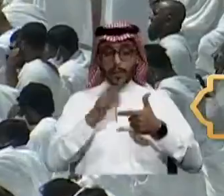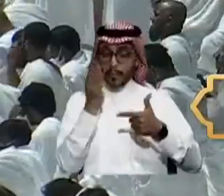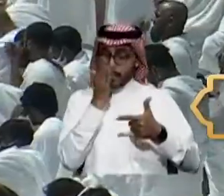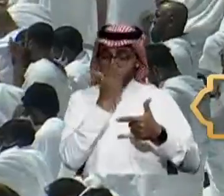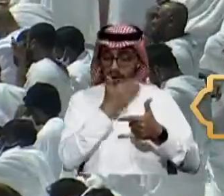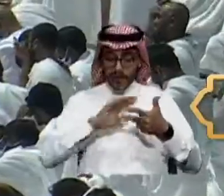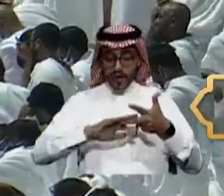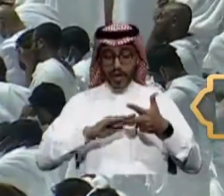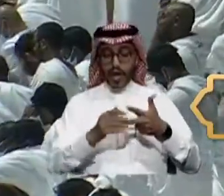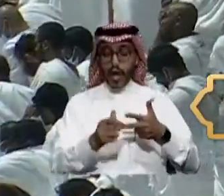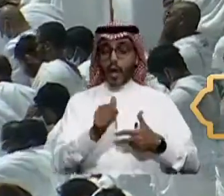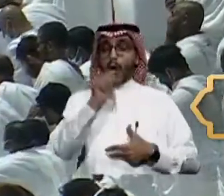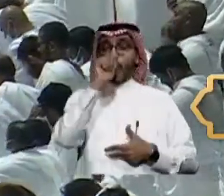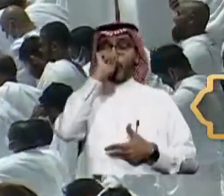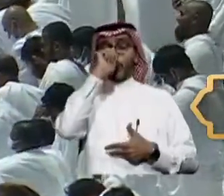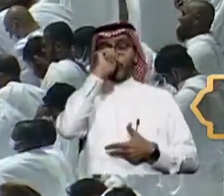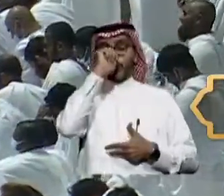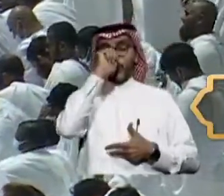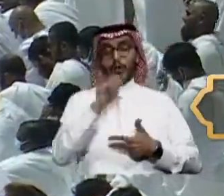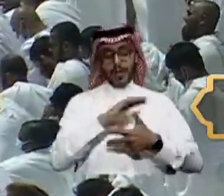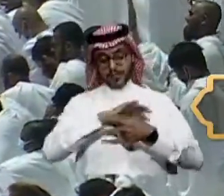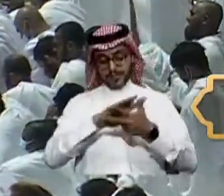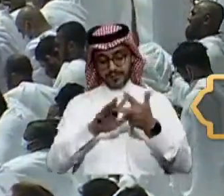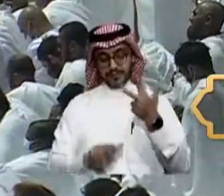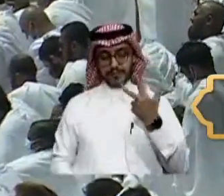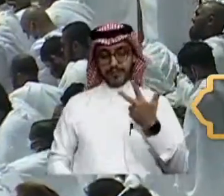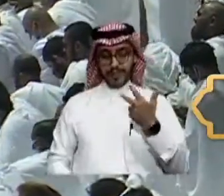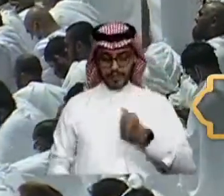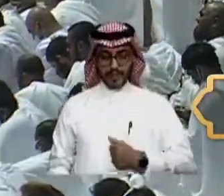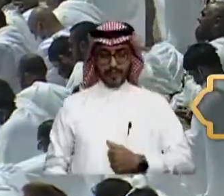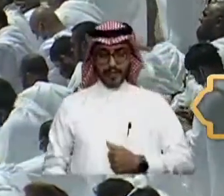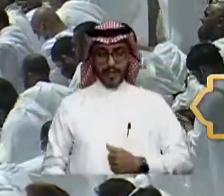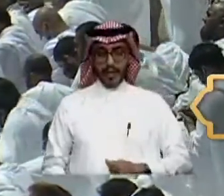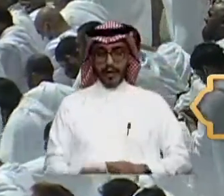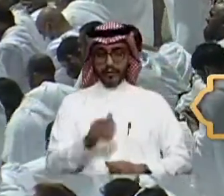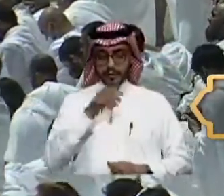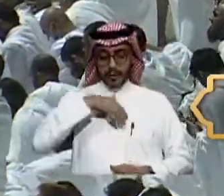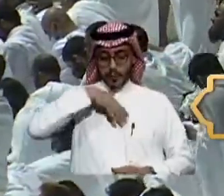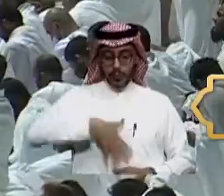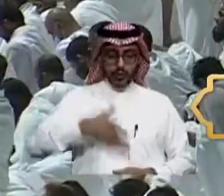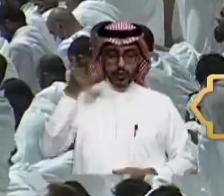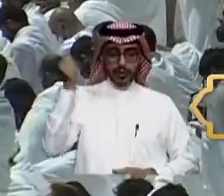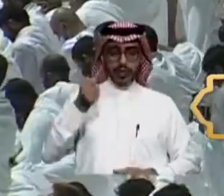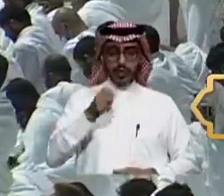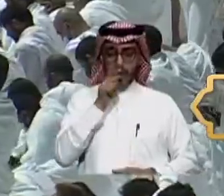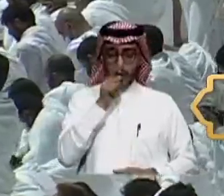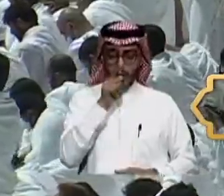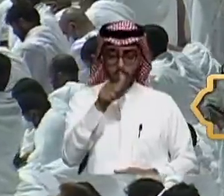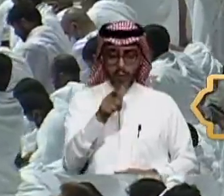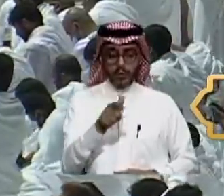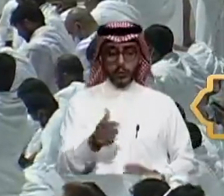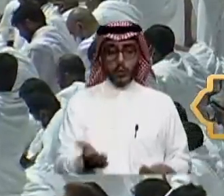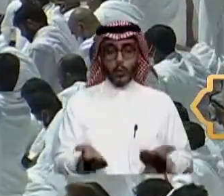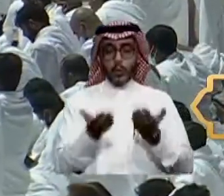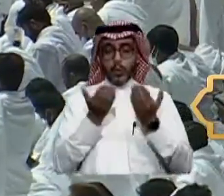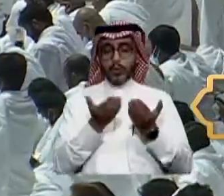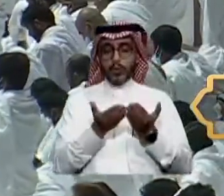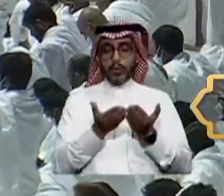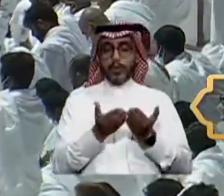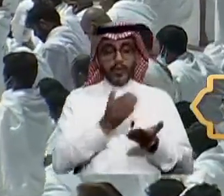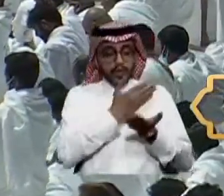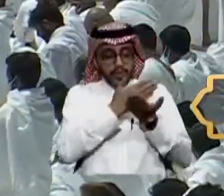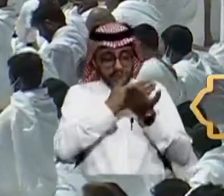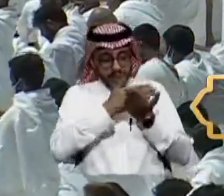تكن حسى حسوات من من ماء وكان صلى الله عليه وسلم يقول عند فطره